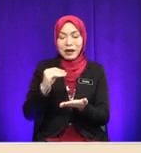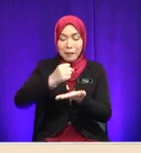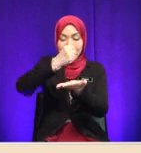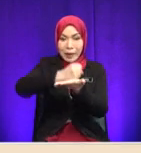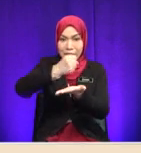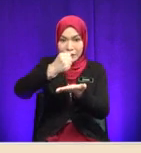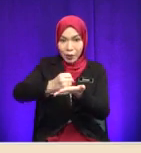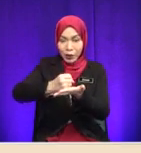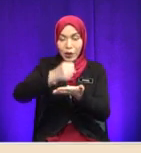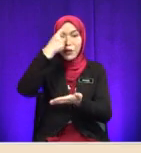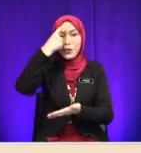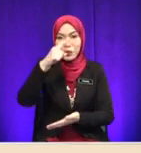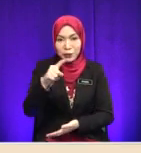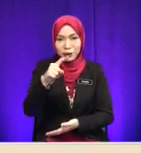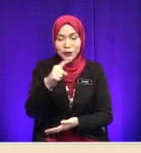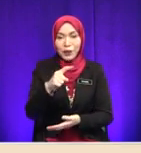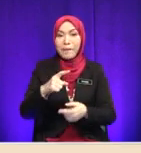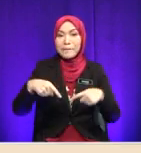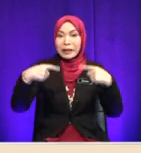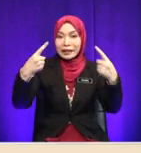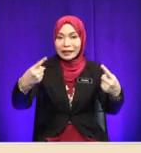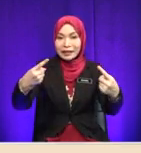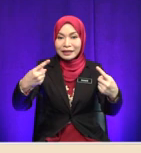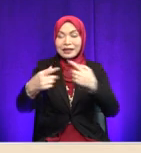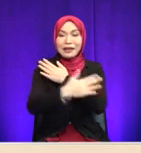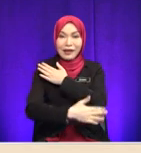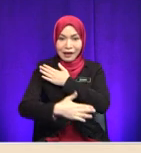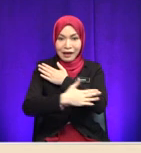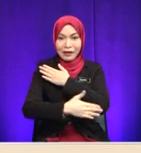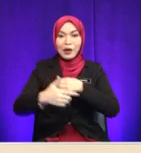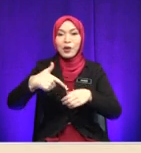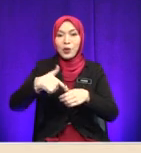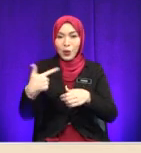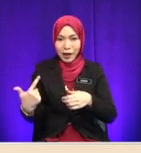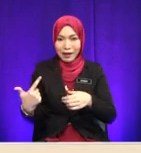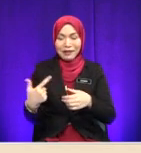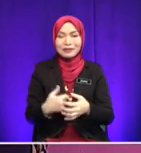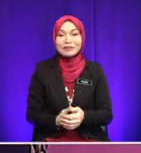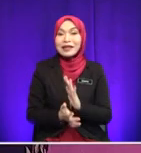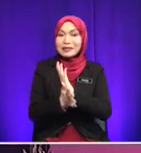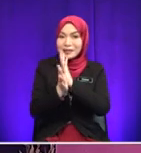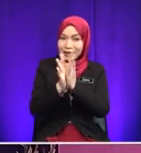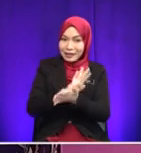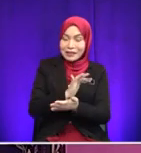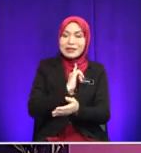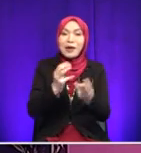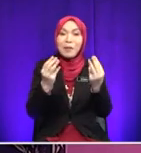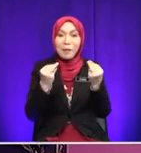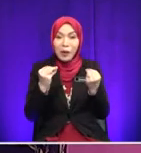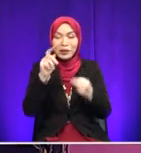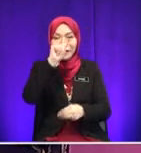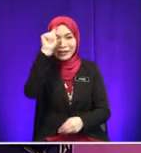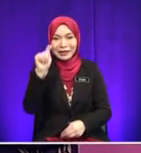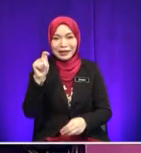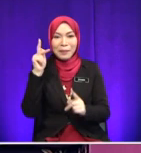melalui negara asing yang memberikan kebenaran itu. Baik, jadi saya nak tanya kepada anak-anak murid